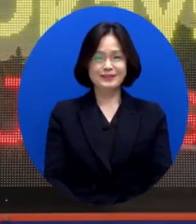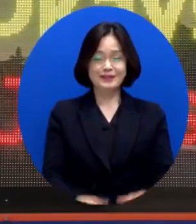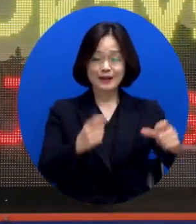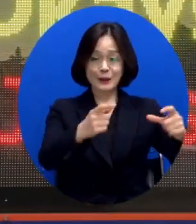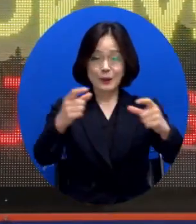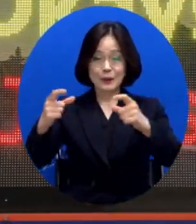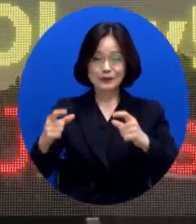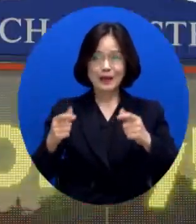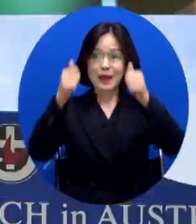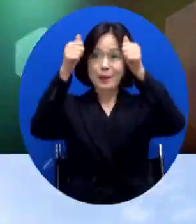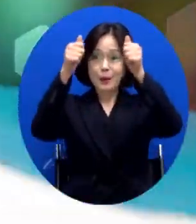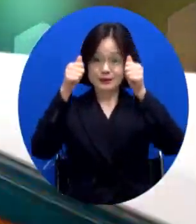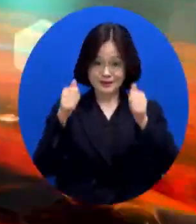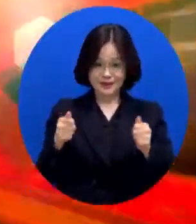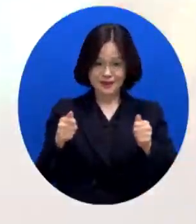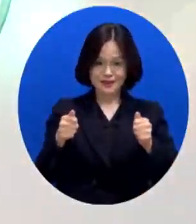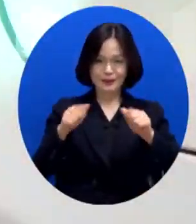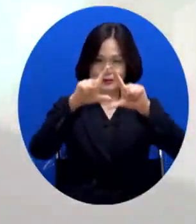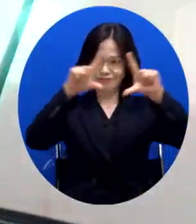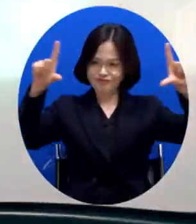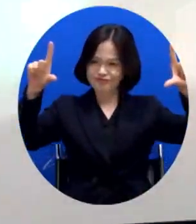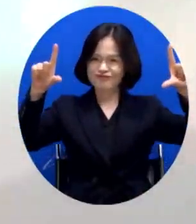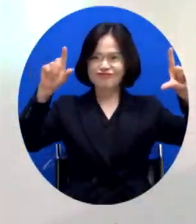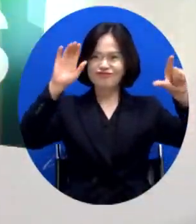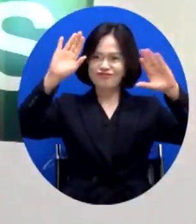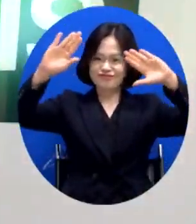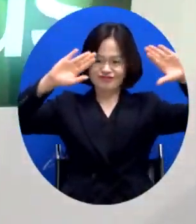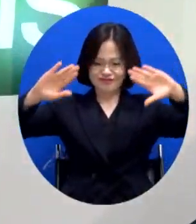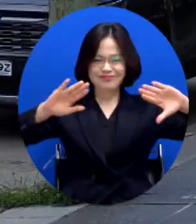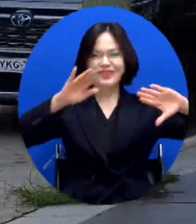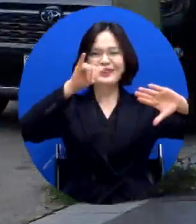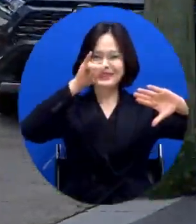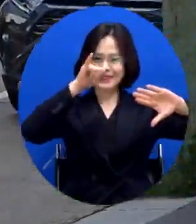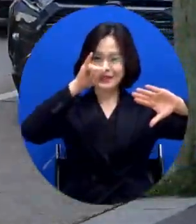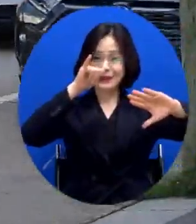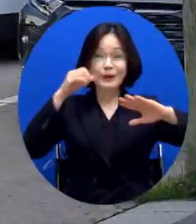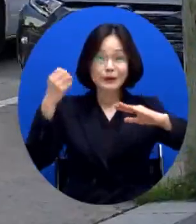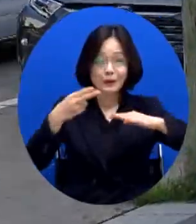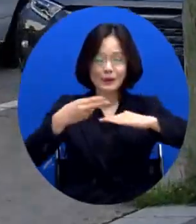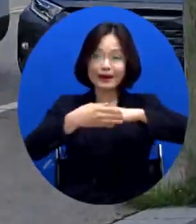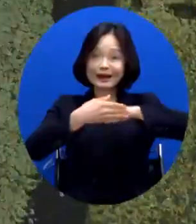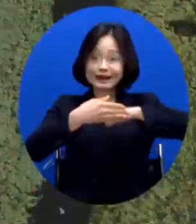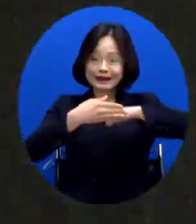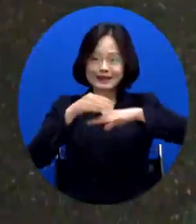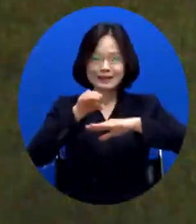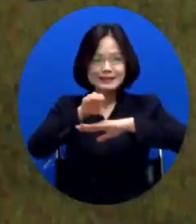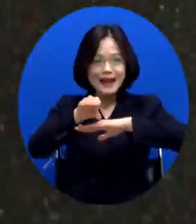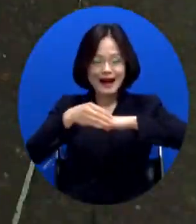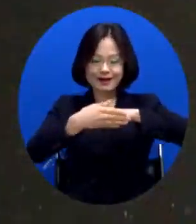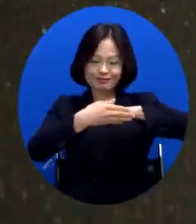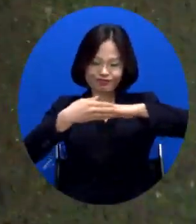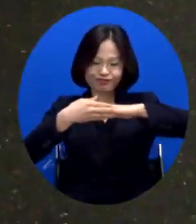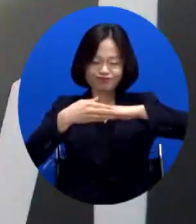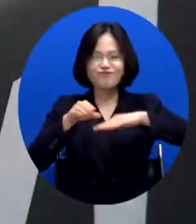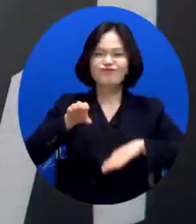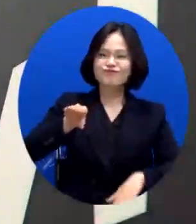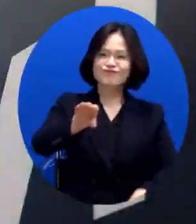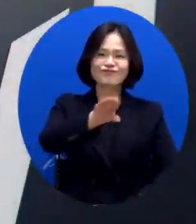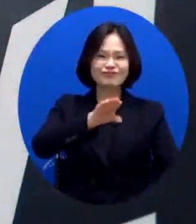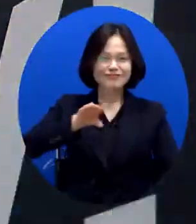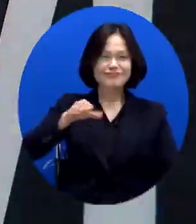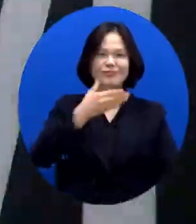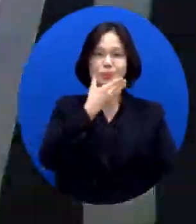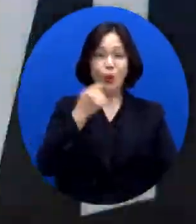광고 포스터와 현수막이 걸렸고, 마그네틱 스티커를 부착한 차들이 시드니 방방곡곡을 누비며